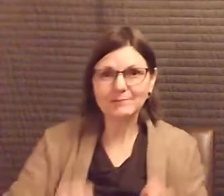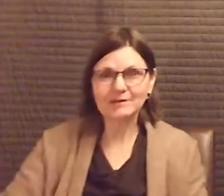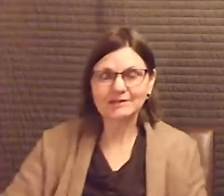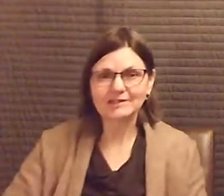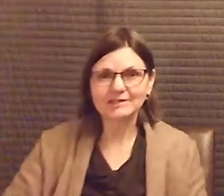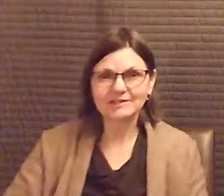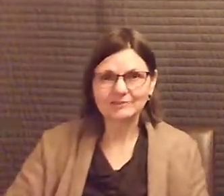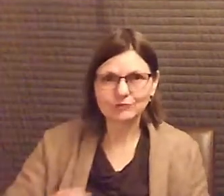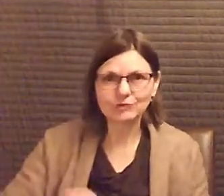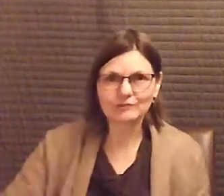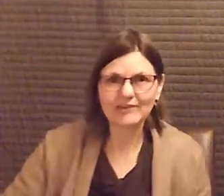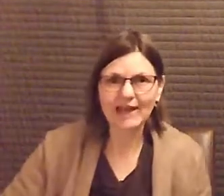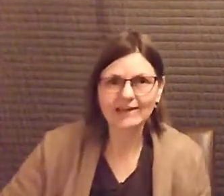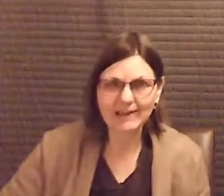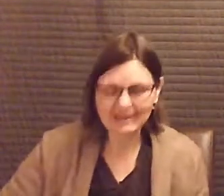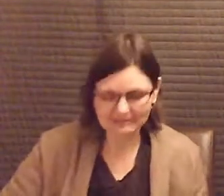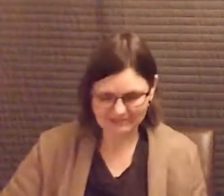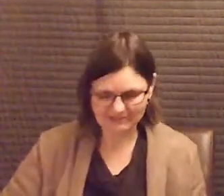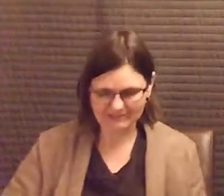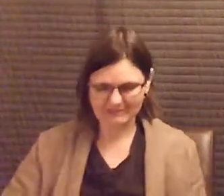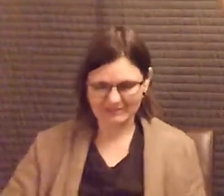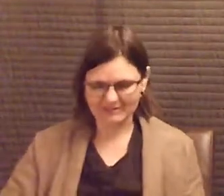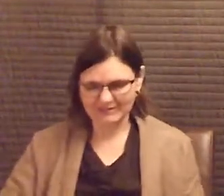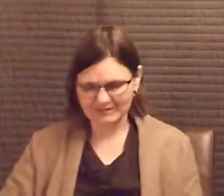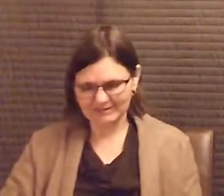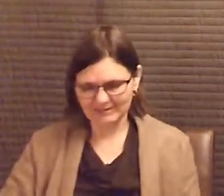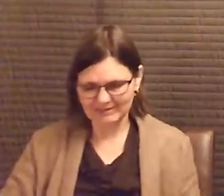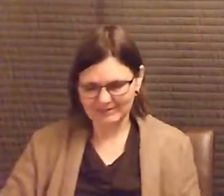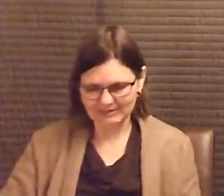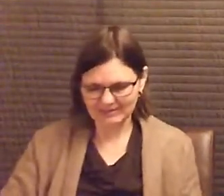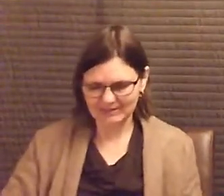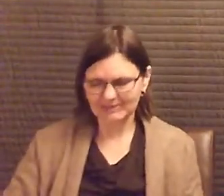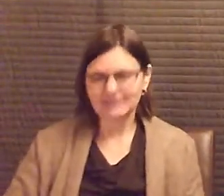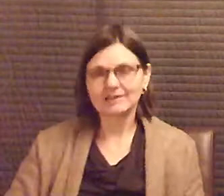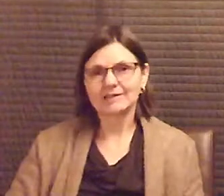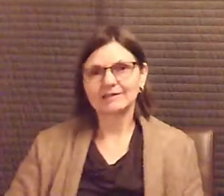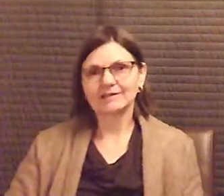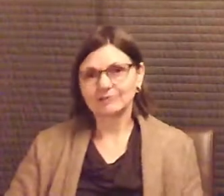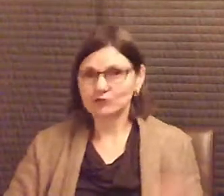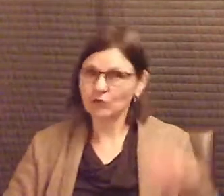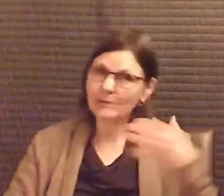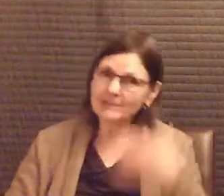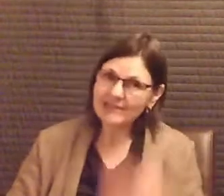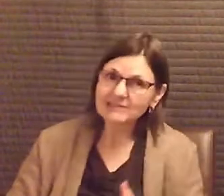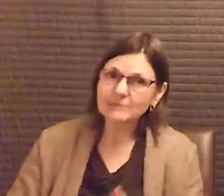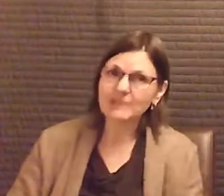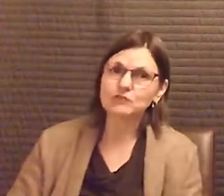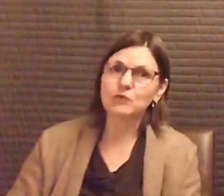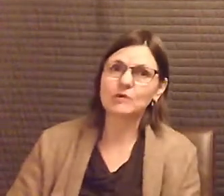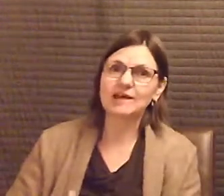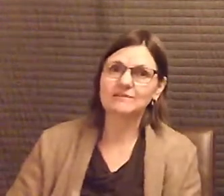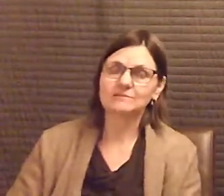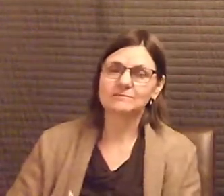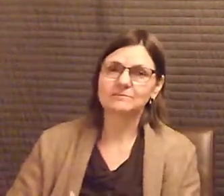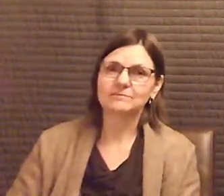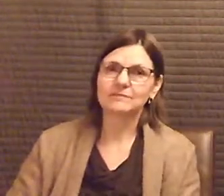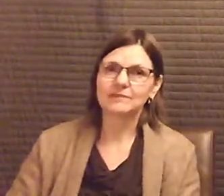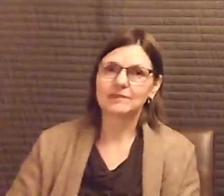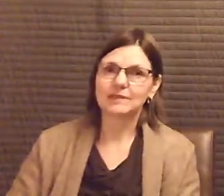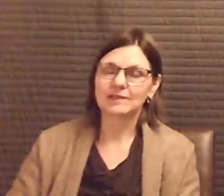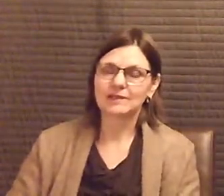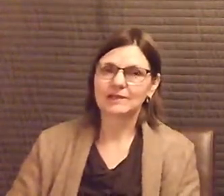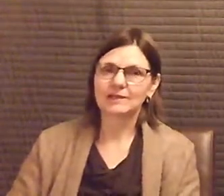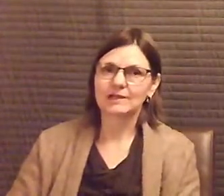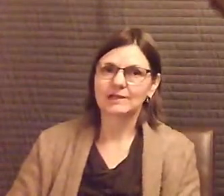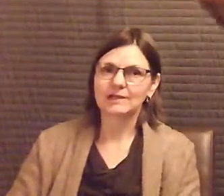blijft van de honing of door van heilige ging dat de mee door spie precies door dat zo namen deze mensen het worden in model